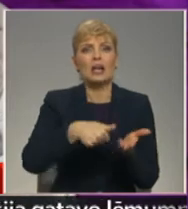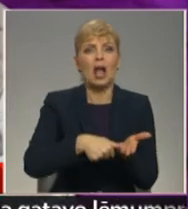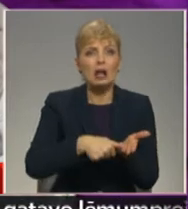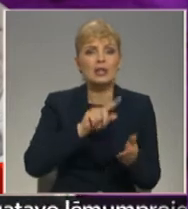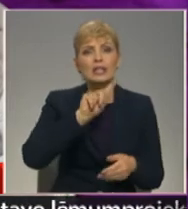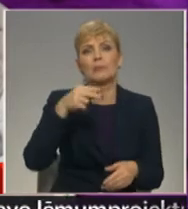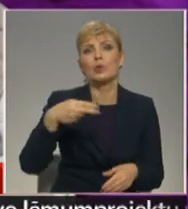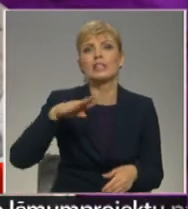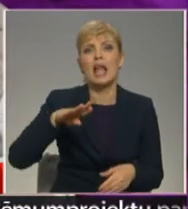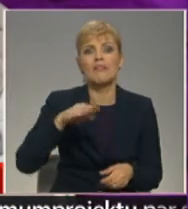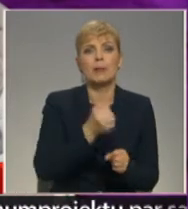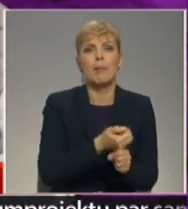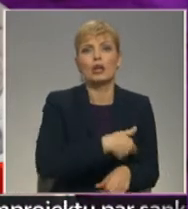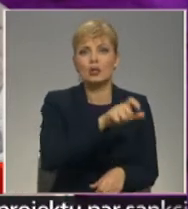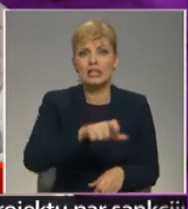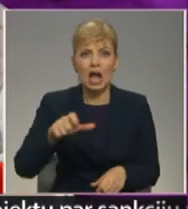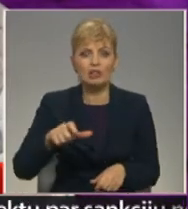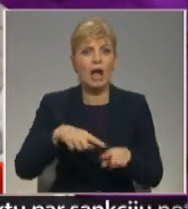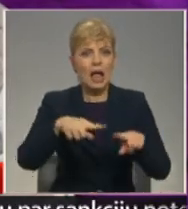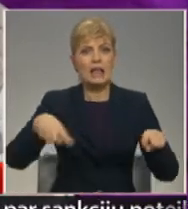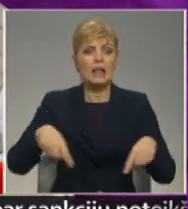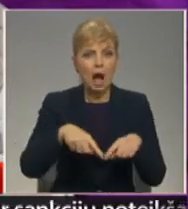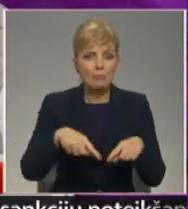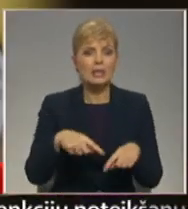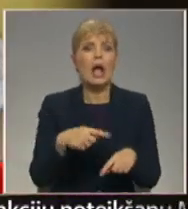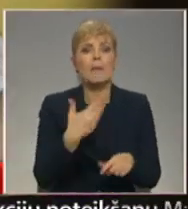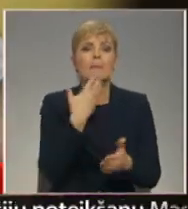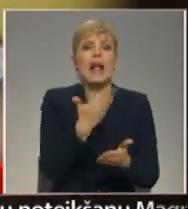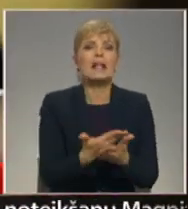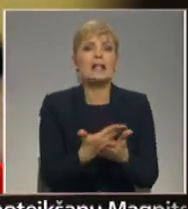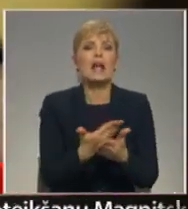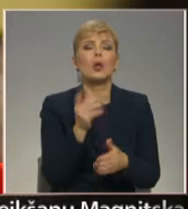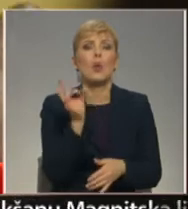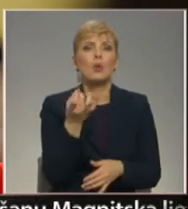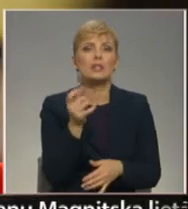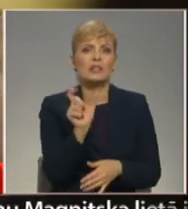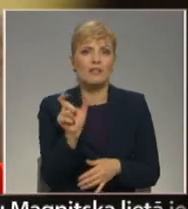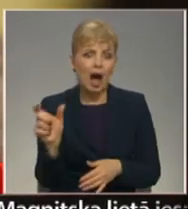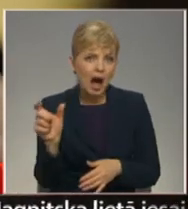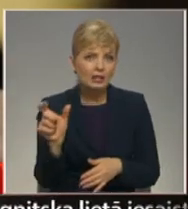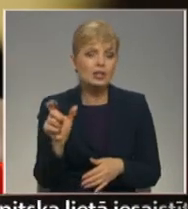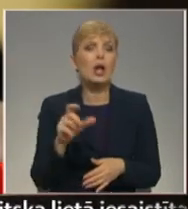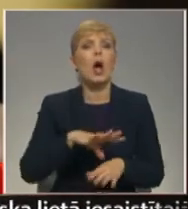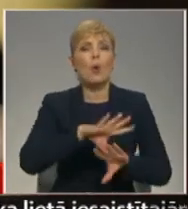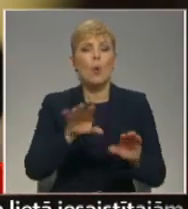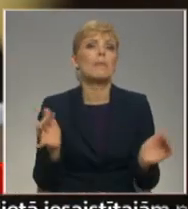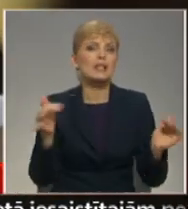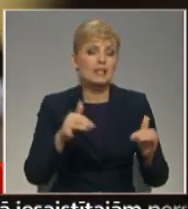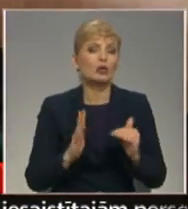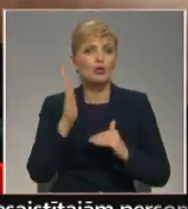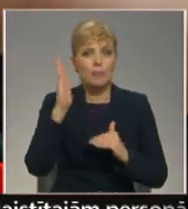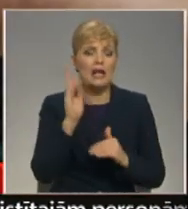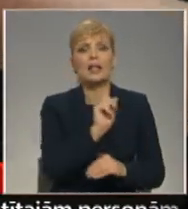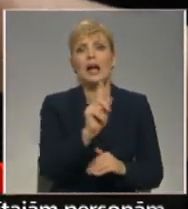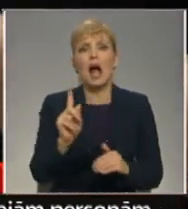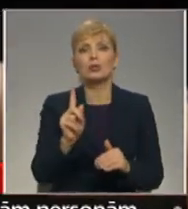pagasta iedzīvotāji un saņēmuši lapiņas ar 3 pretendentu uzvārdiem, par kuriem pēc kopā sanākšanas balsot. Savukārt katrs pretendents